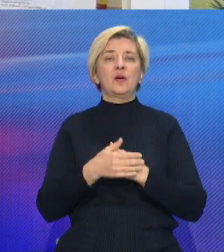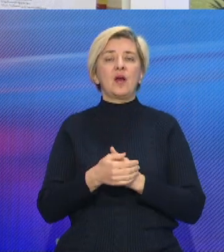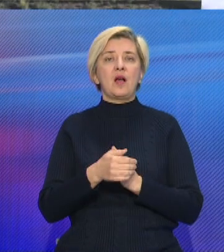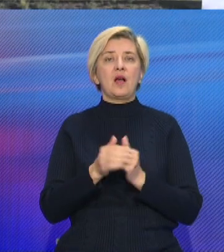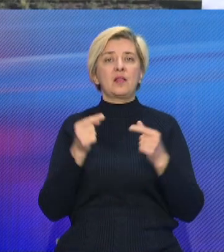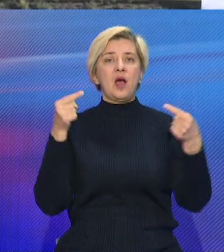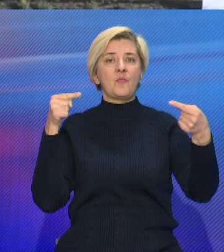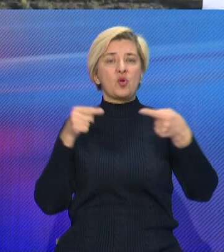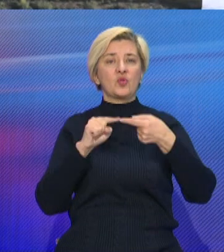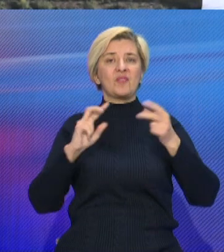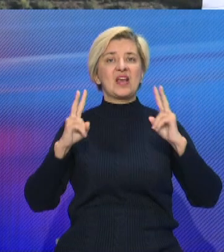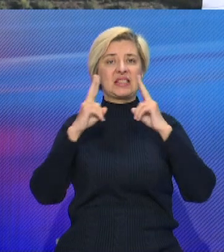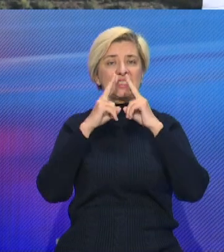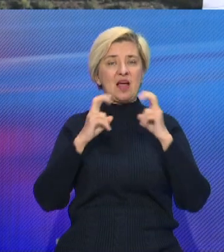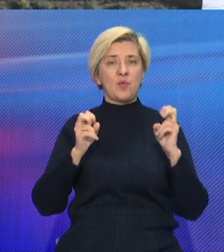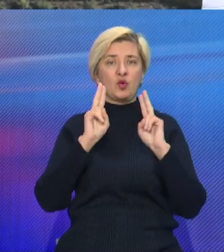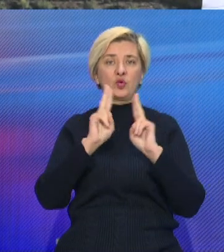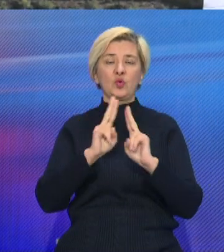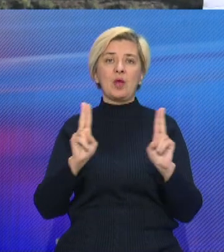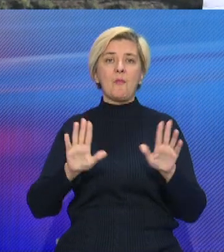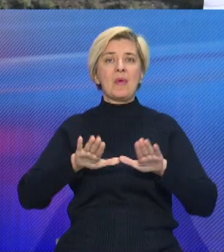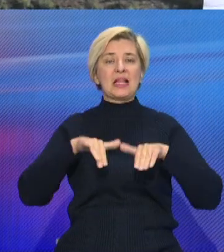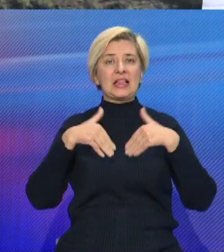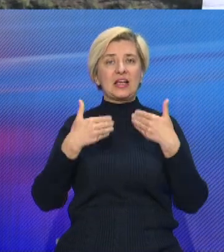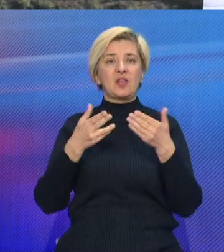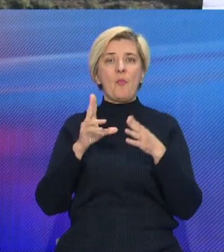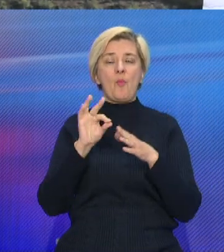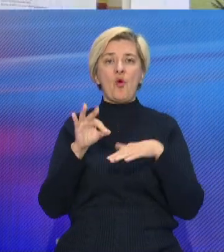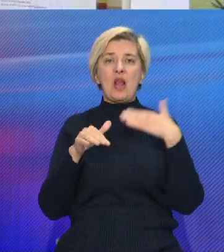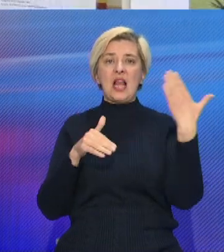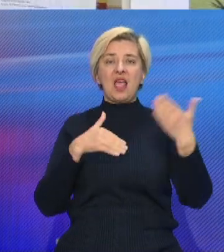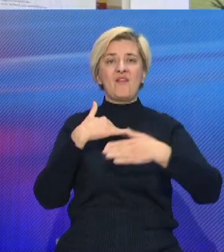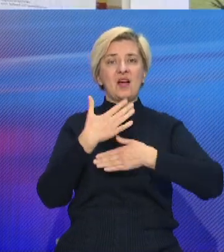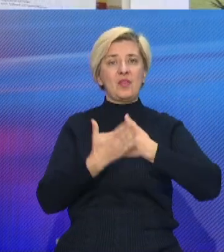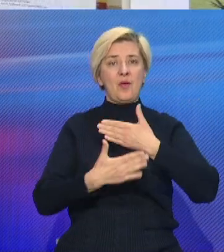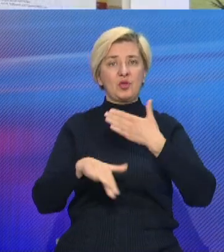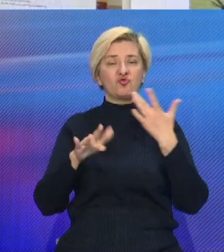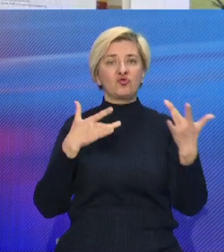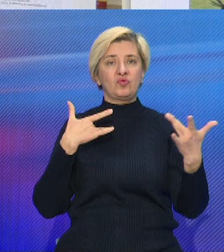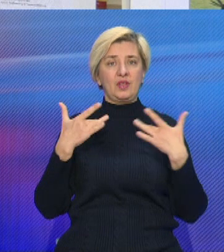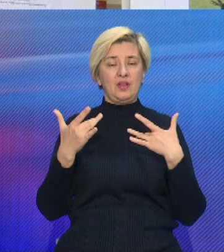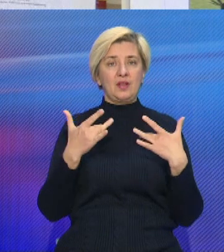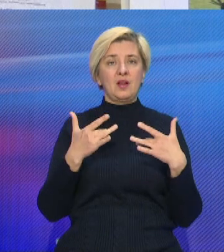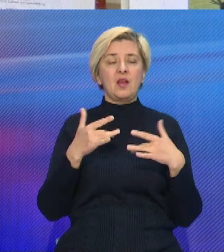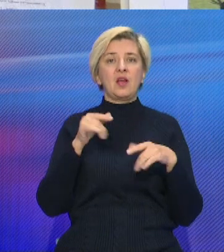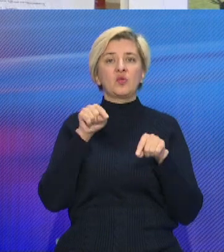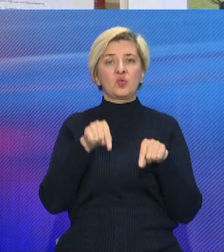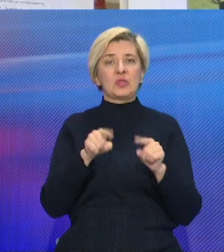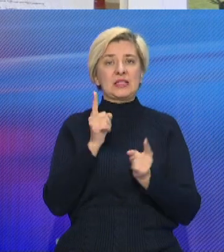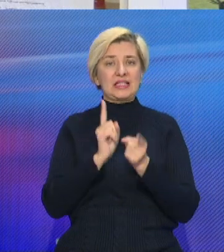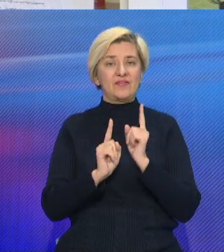напротив замка. Кто-то предлагает, как данный автор, по левой набережной амфитеатр, но он действительно сюда